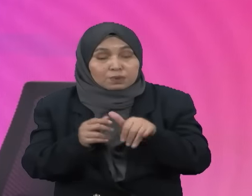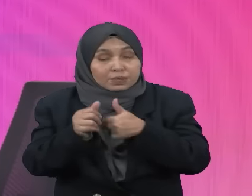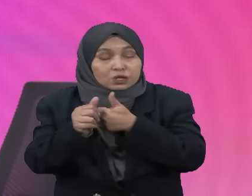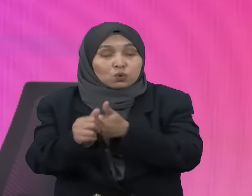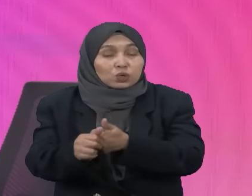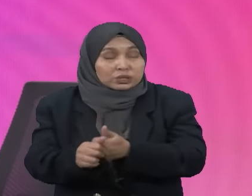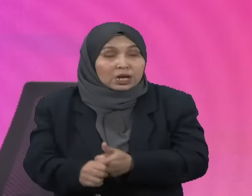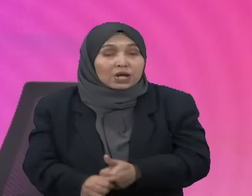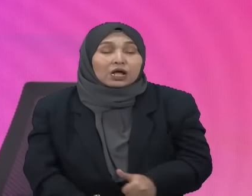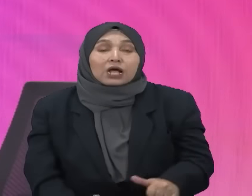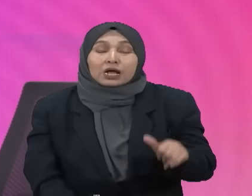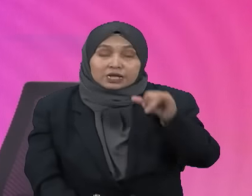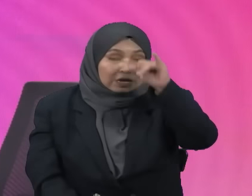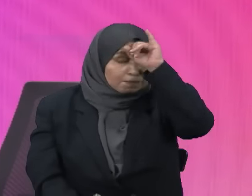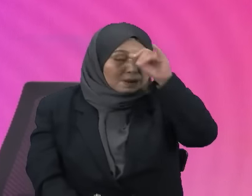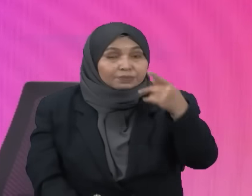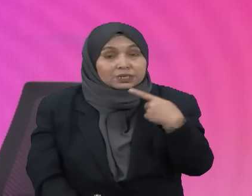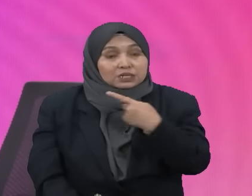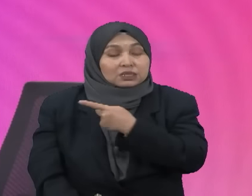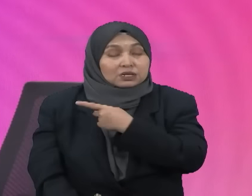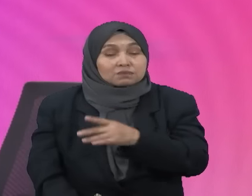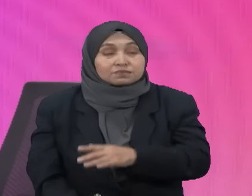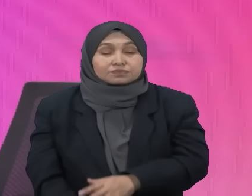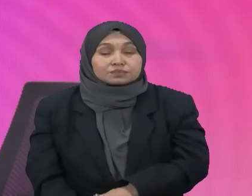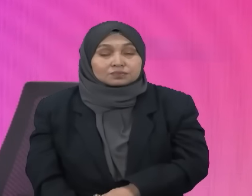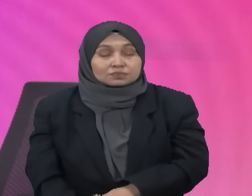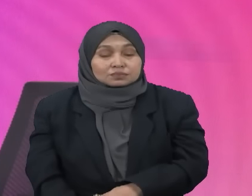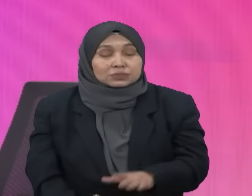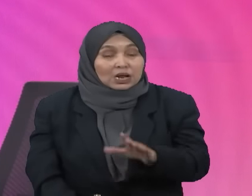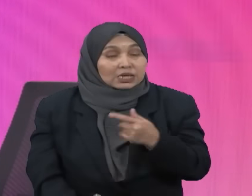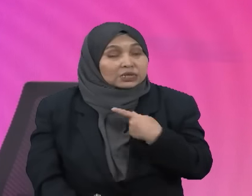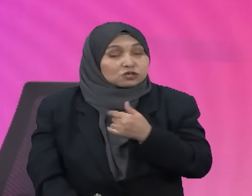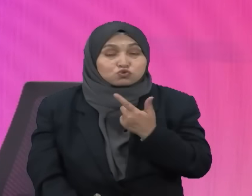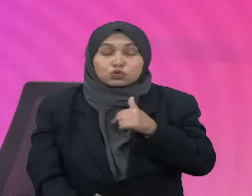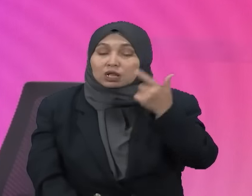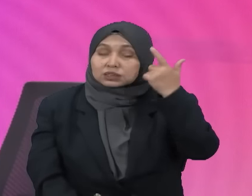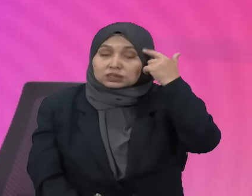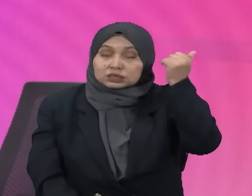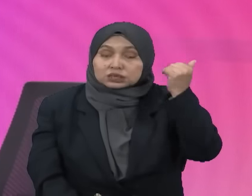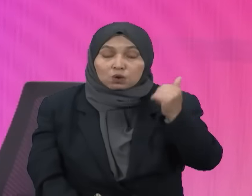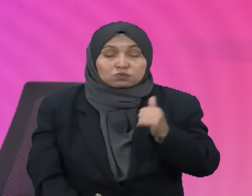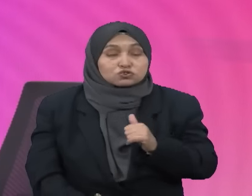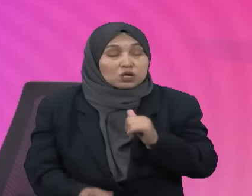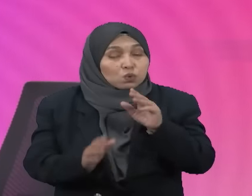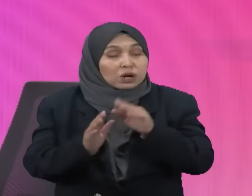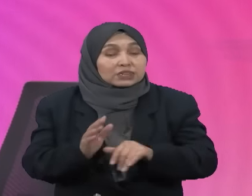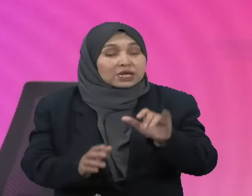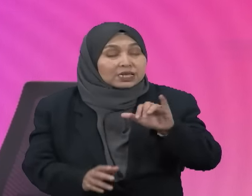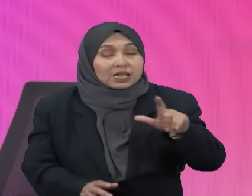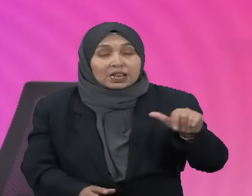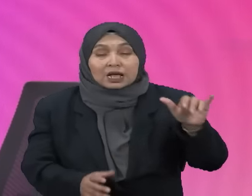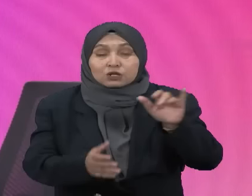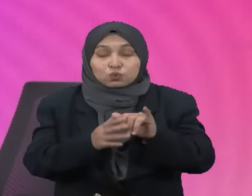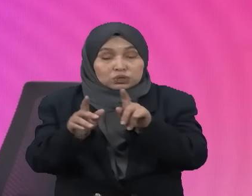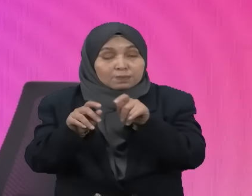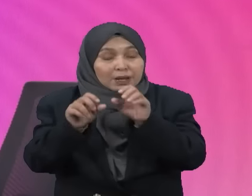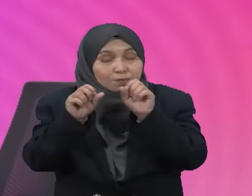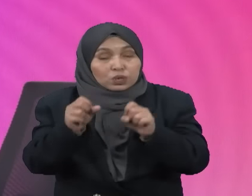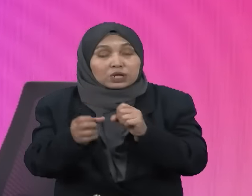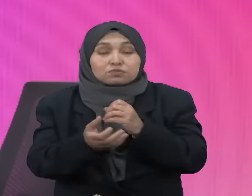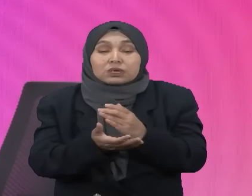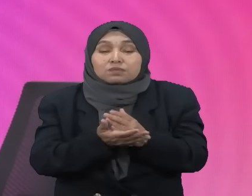Imam Hafs An-Ausain daripada Tariq Syatibi. Okey, maknanya kita dah tahu dah. So kurang-kurangnya perkataan illa tu tempat yang boleh ibtidak